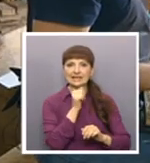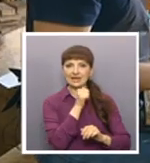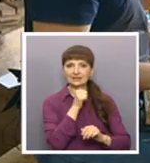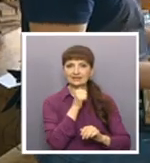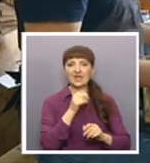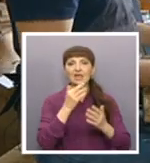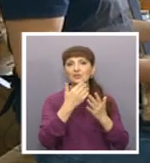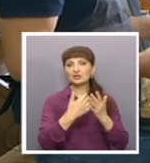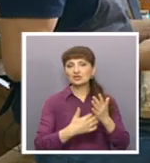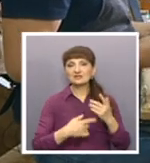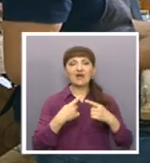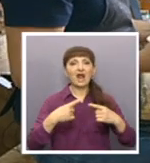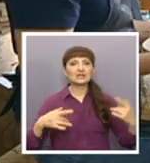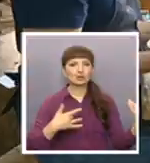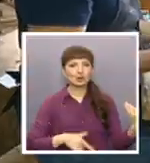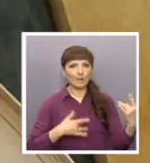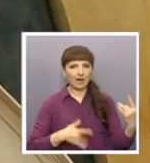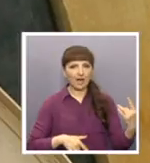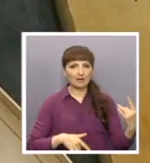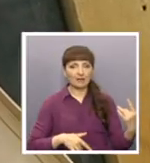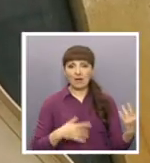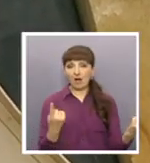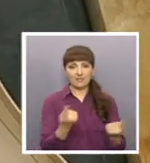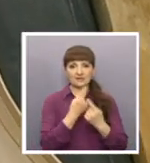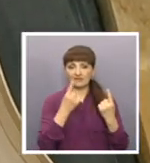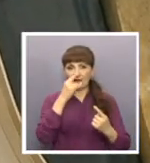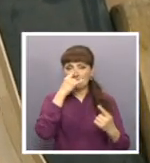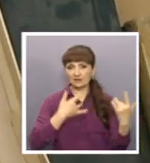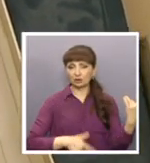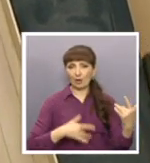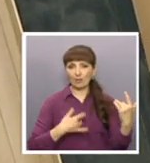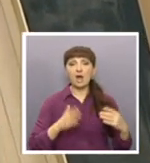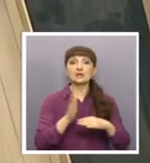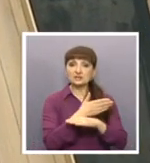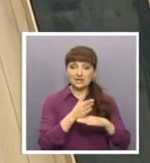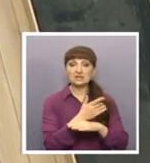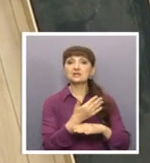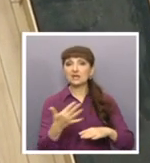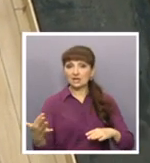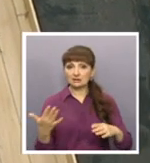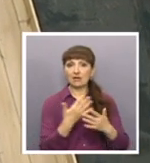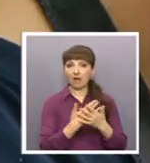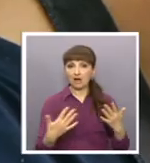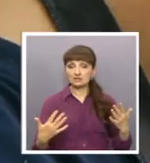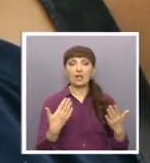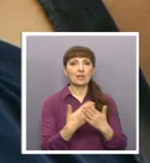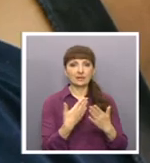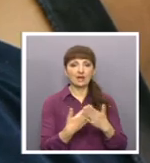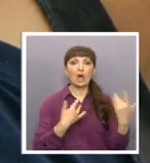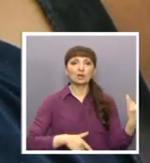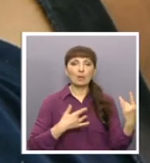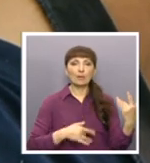и перечислил разновидности домбры. Казалось бы, традиционный казахский инструмент делится на несколько категорий. То есть, например,